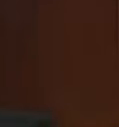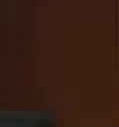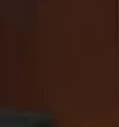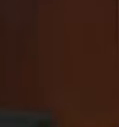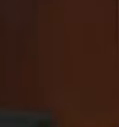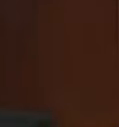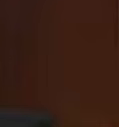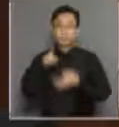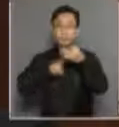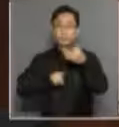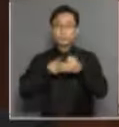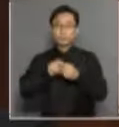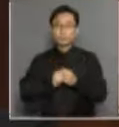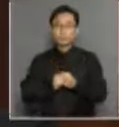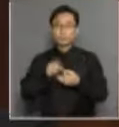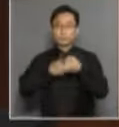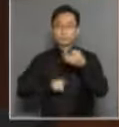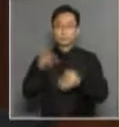黃毓民議員。